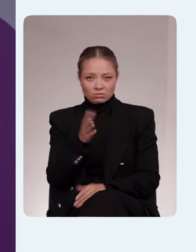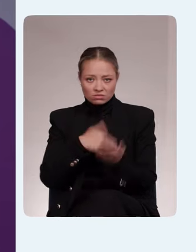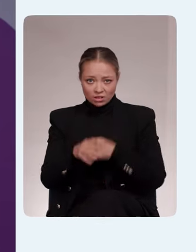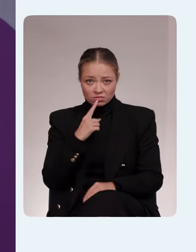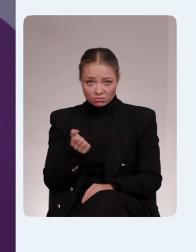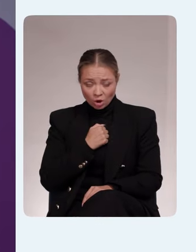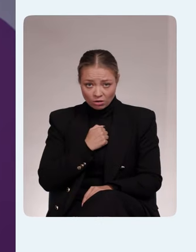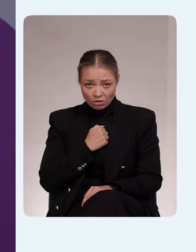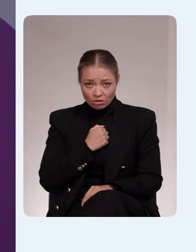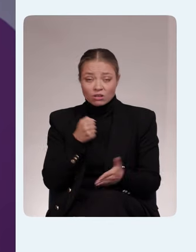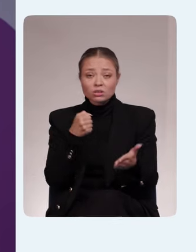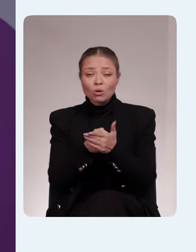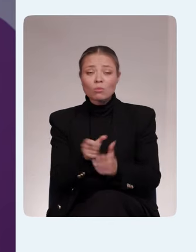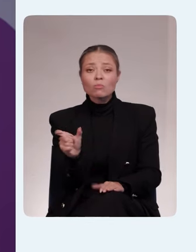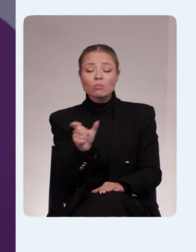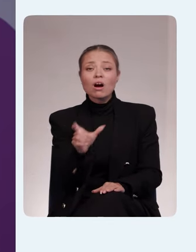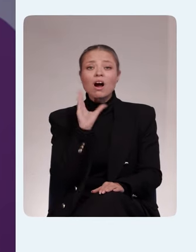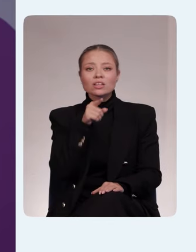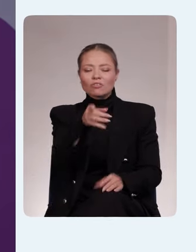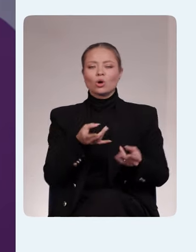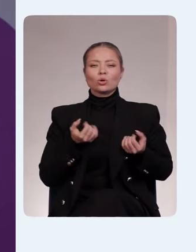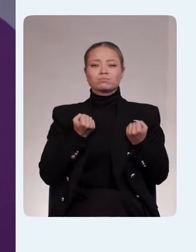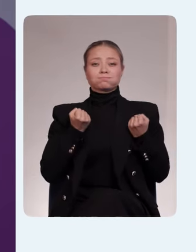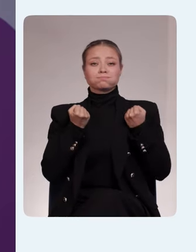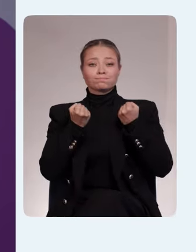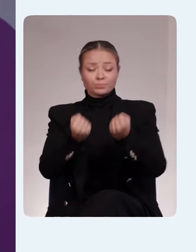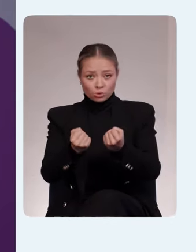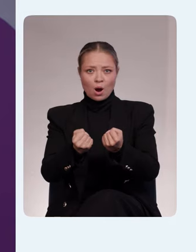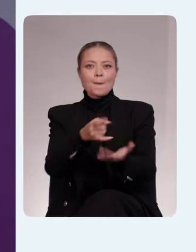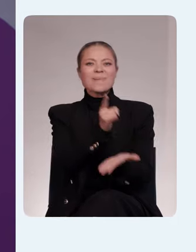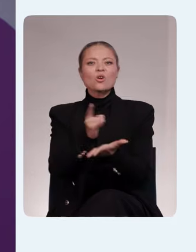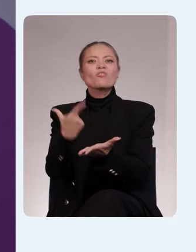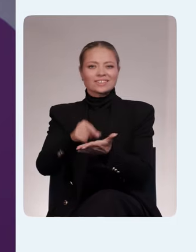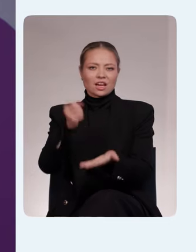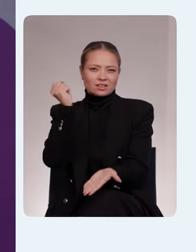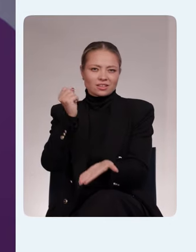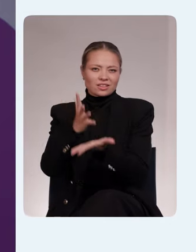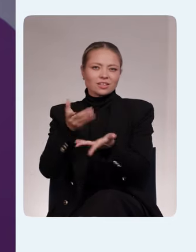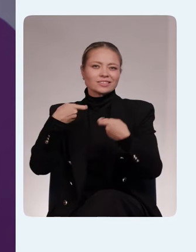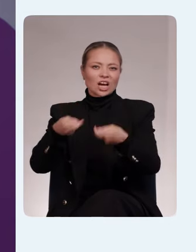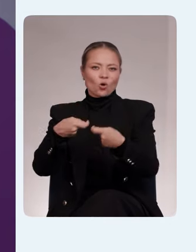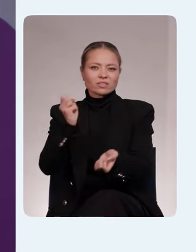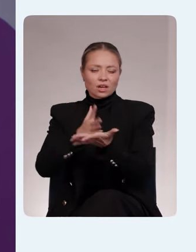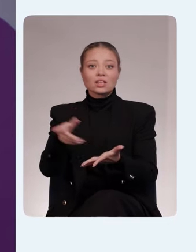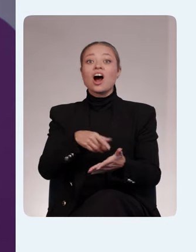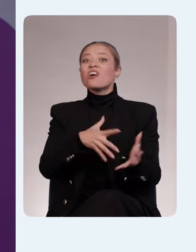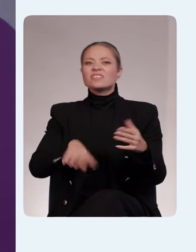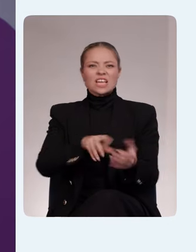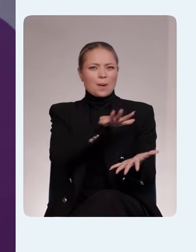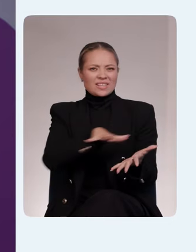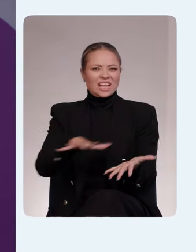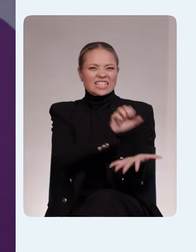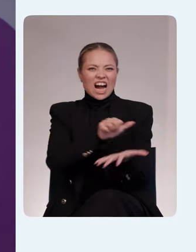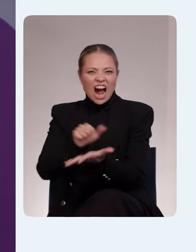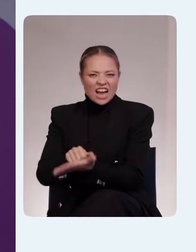жалко ровно до того момента, пока вы не приезжаете на парковку торгового центра, там все места заняты, инвалидные свободны. Вы такие,